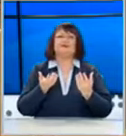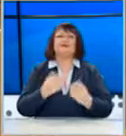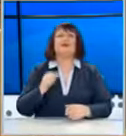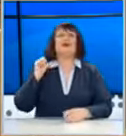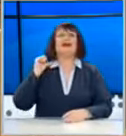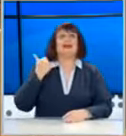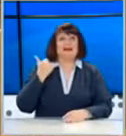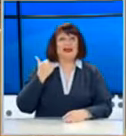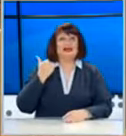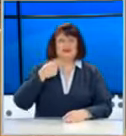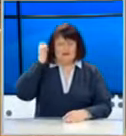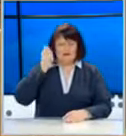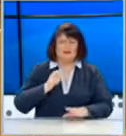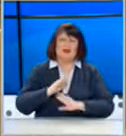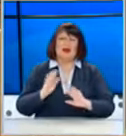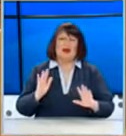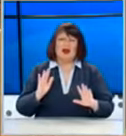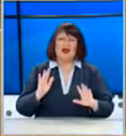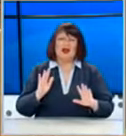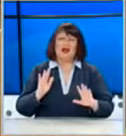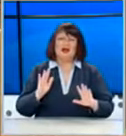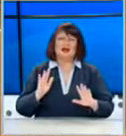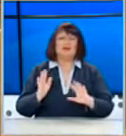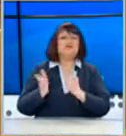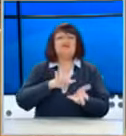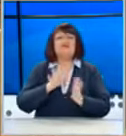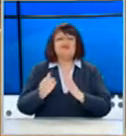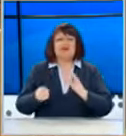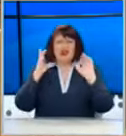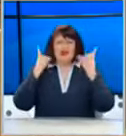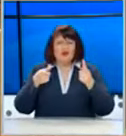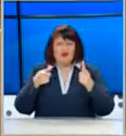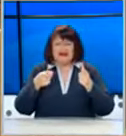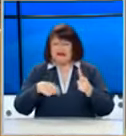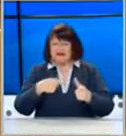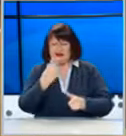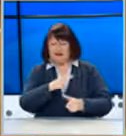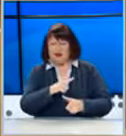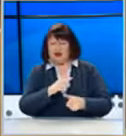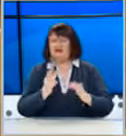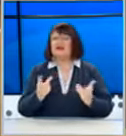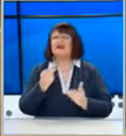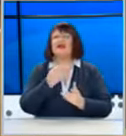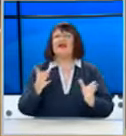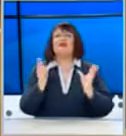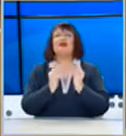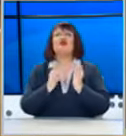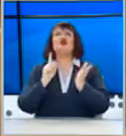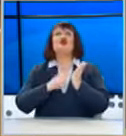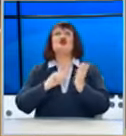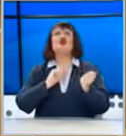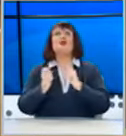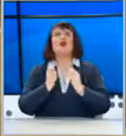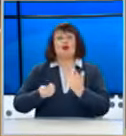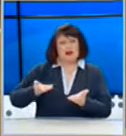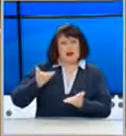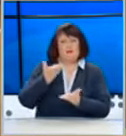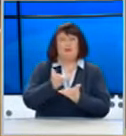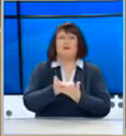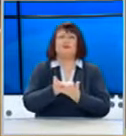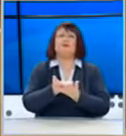χθεσινή αδιανόητη και αντιφατική στάση της Νέας Δημοκρατίας σχετικά με την τροπολογία